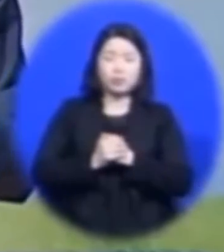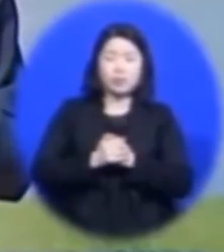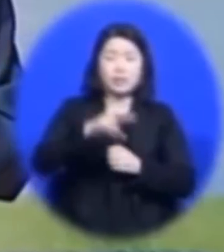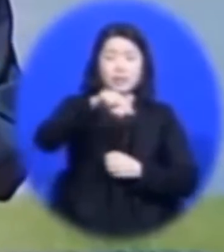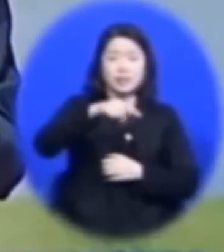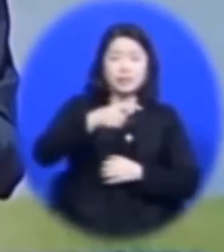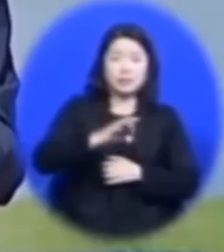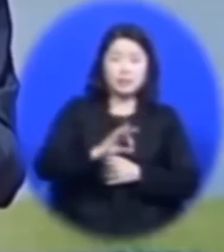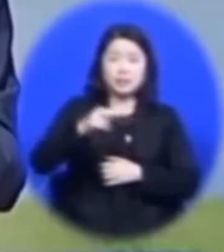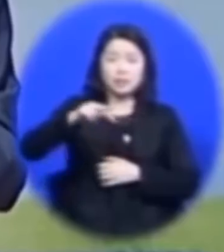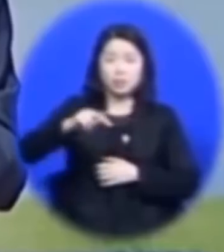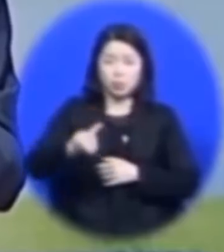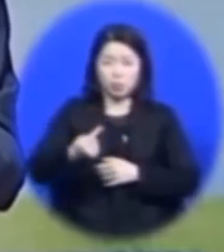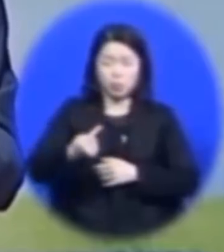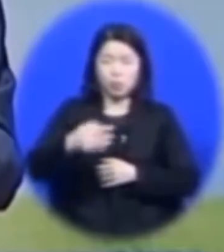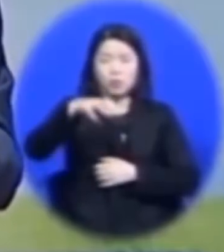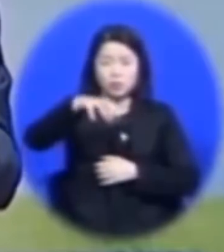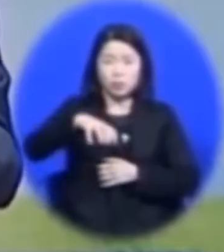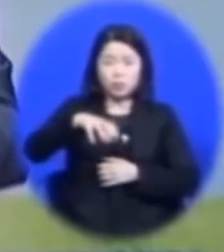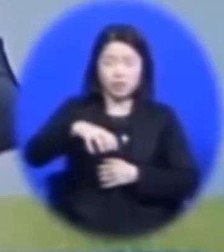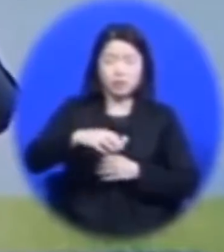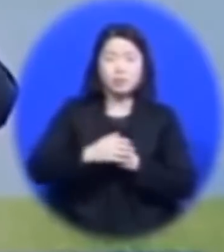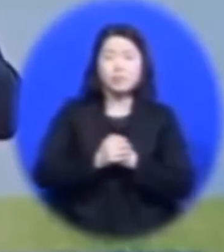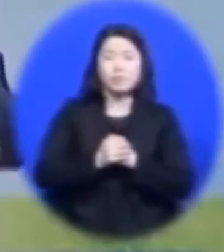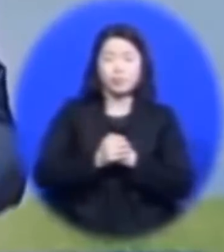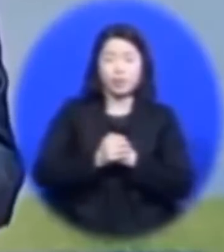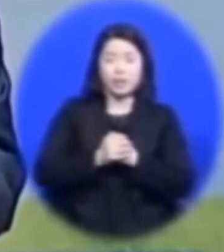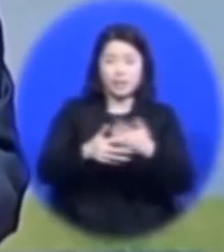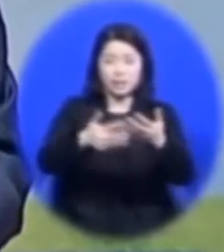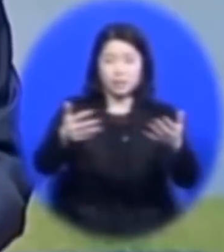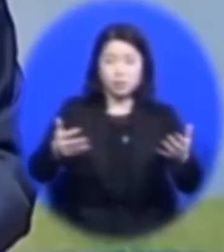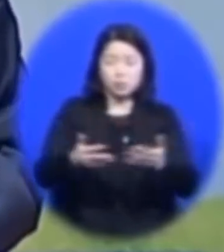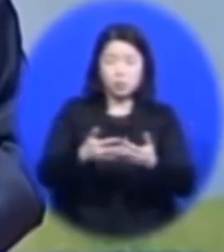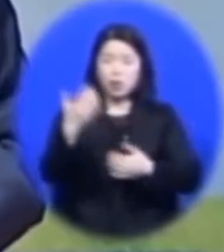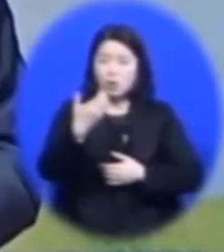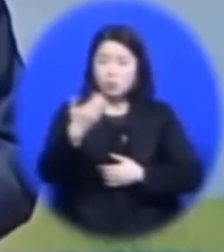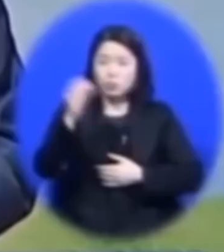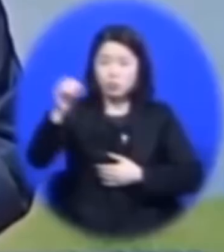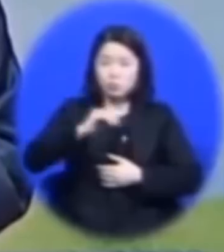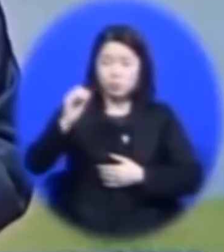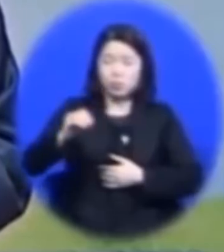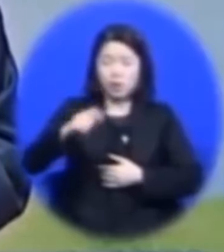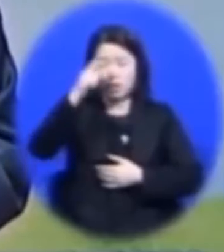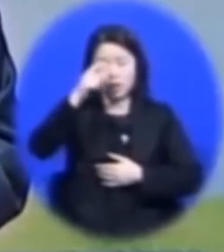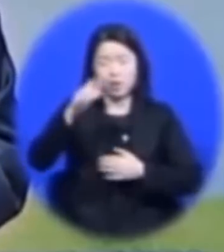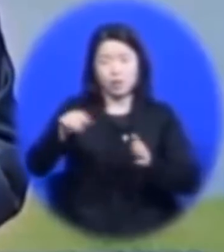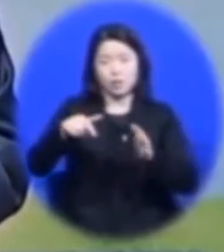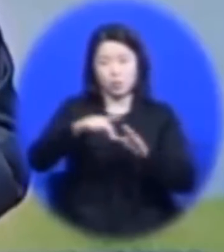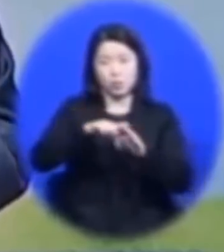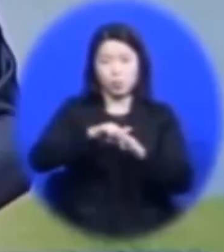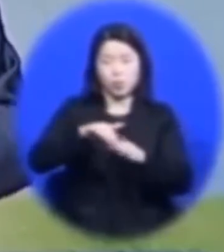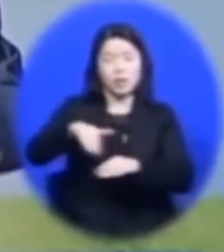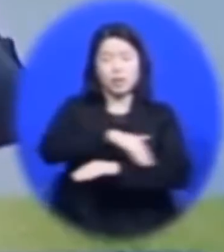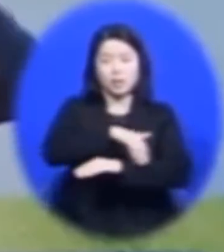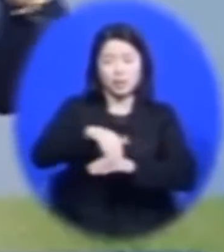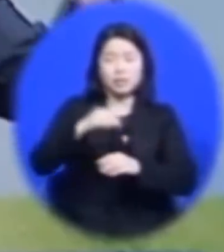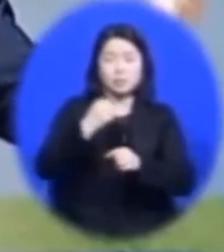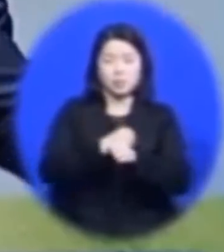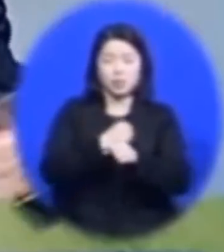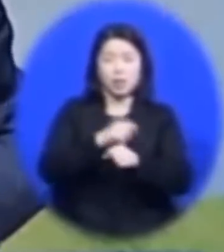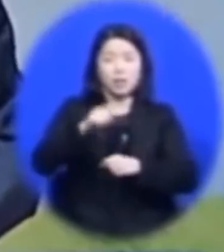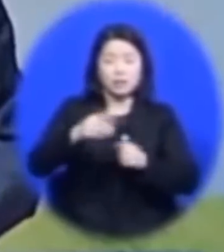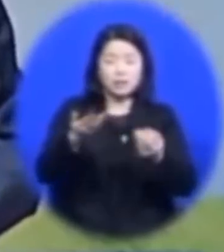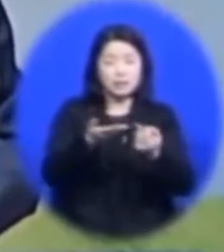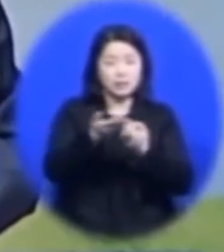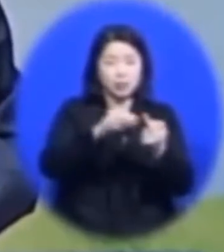증도에 그가 목회하던 정도에는 그정도 주민의 90% 가 기독교인입니다 그 섬에는 담백하게